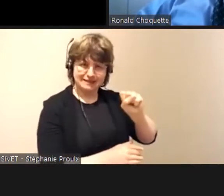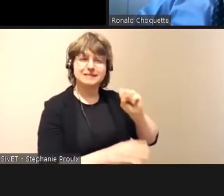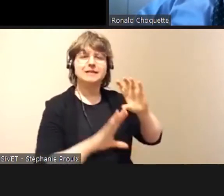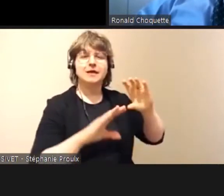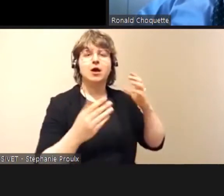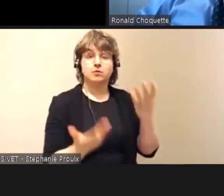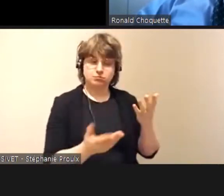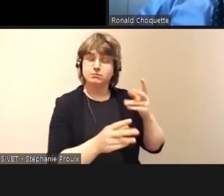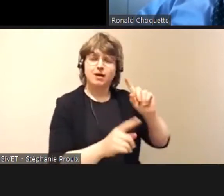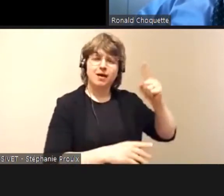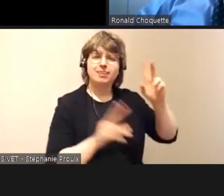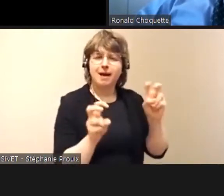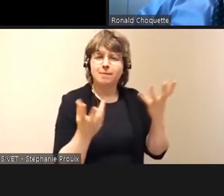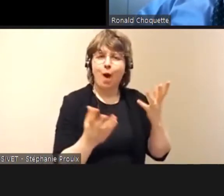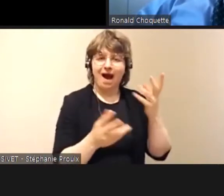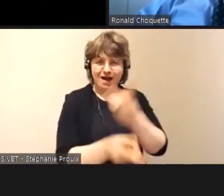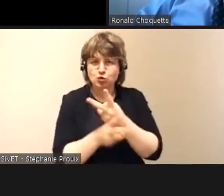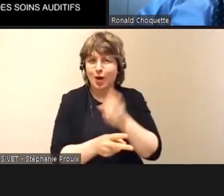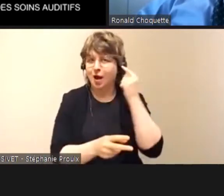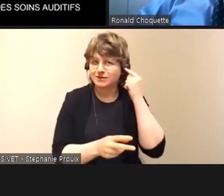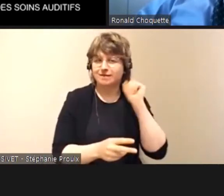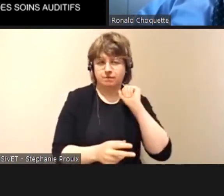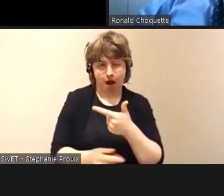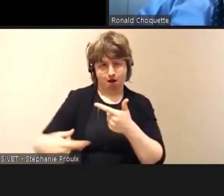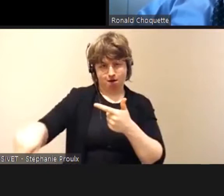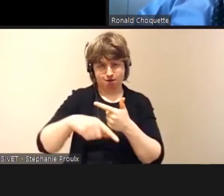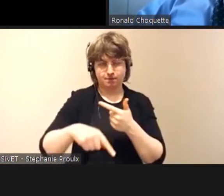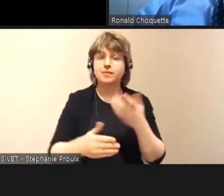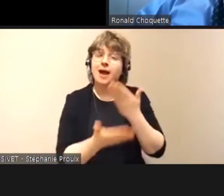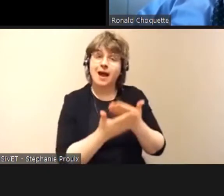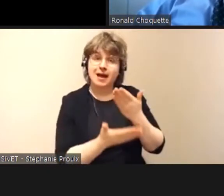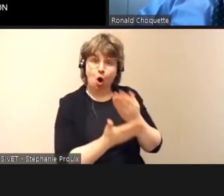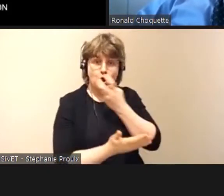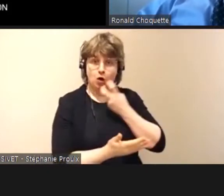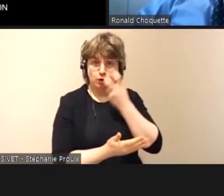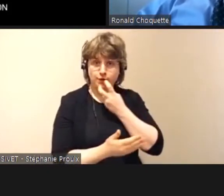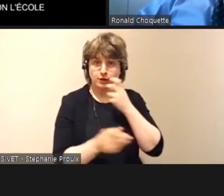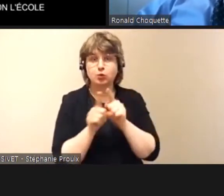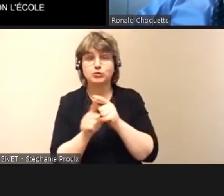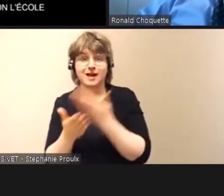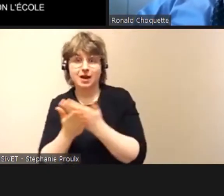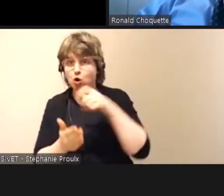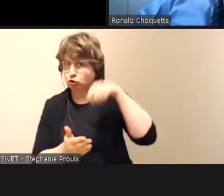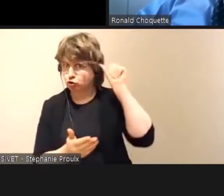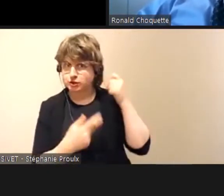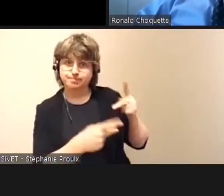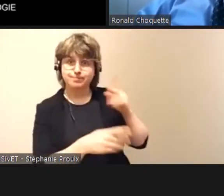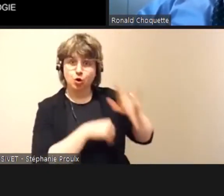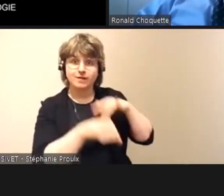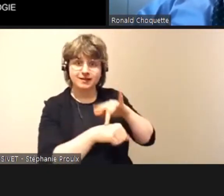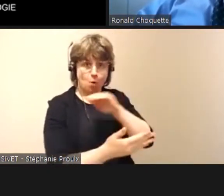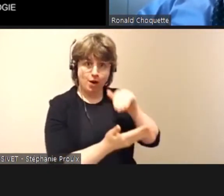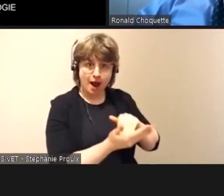auditifs pour tous. Et à cette occasion, l'École d'orthophonie et d'audiologie de l'Université de